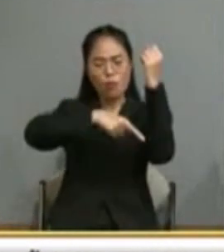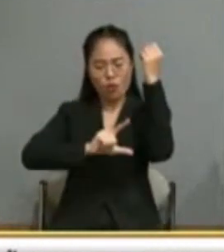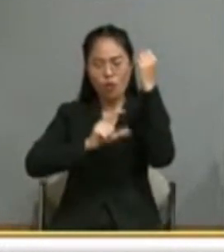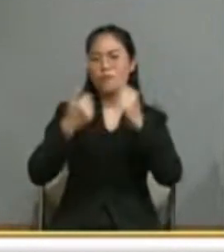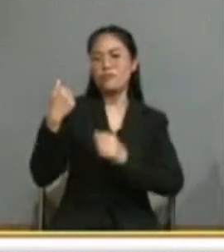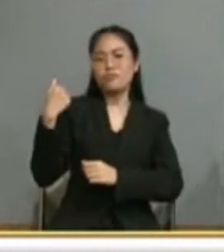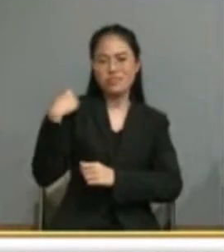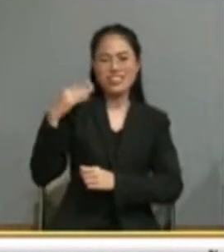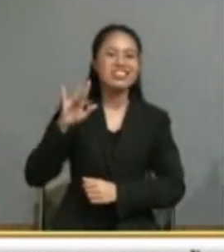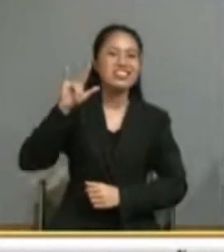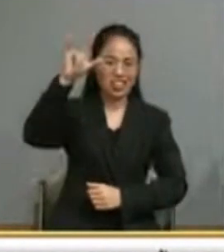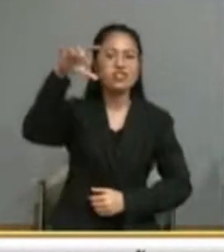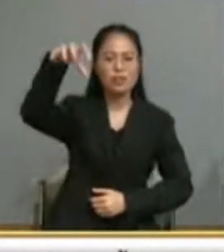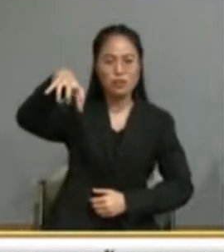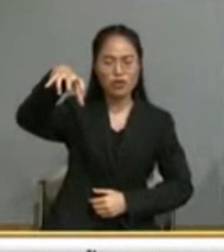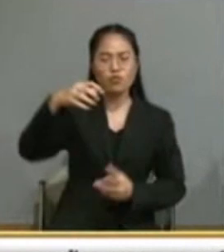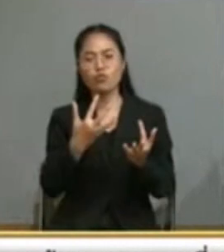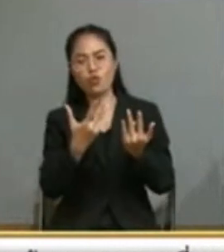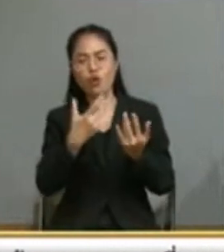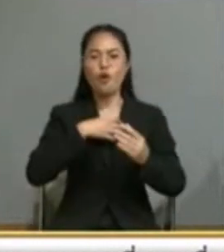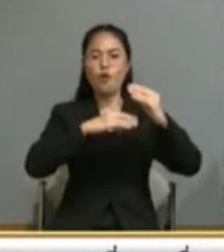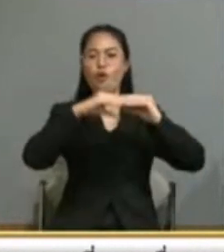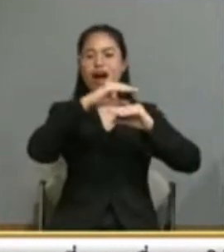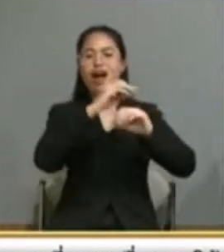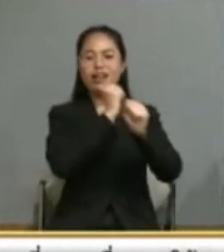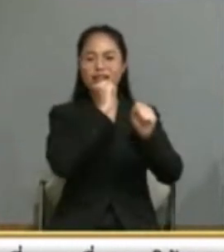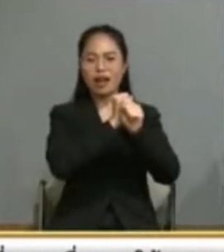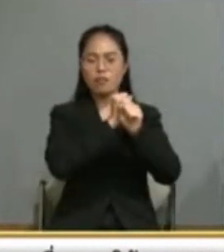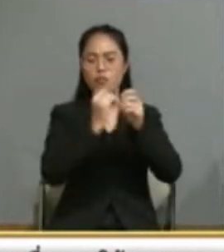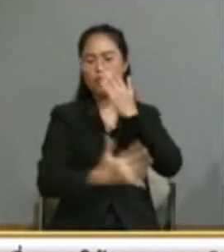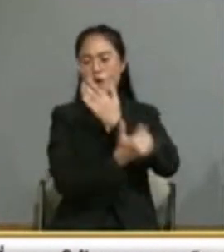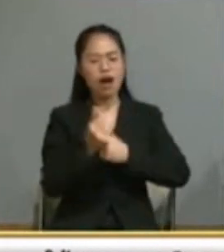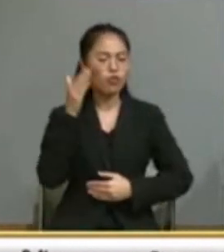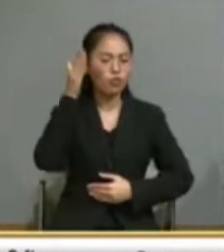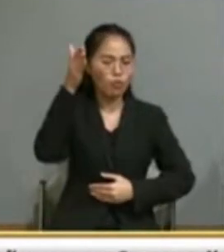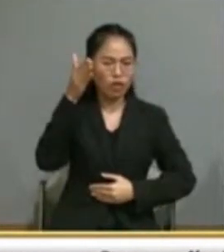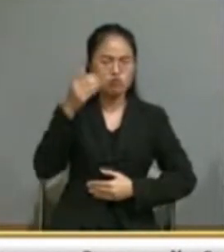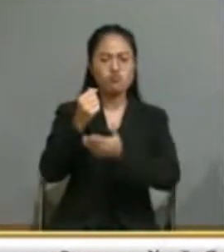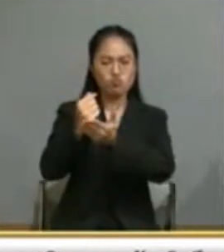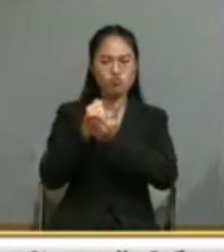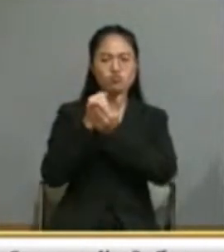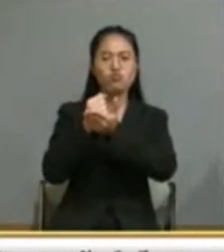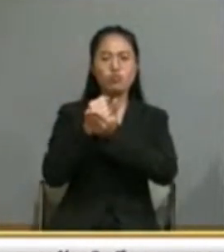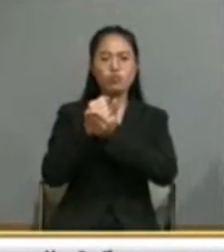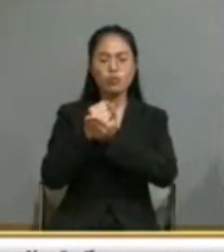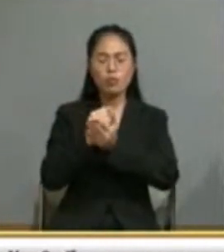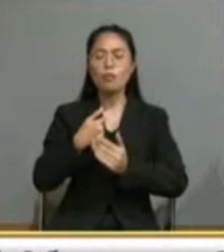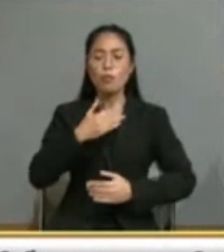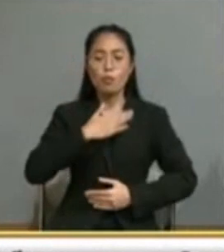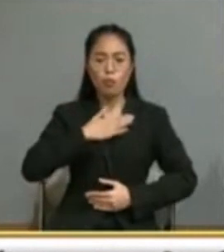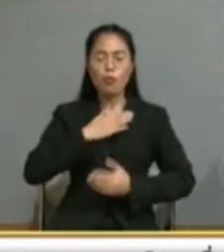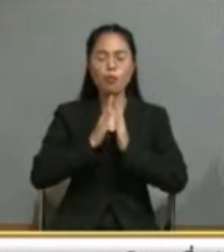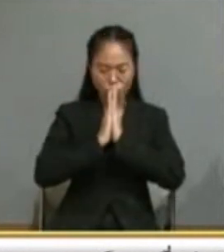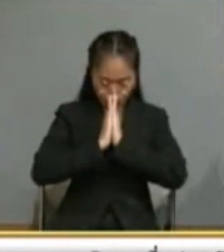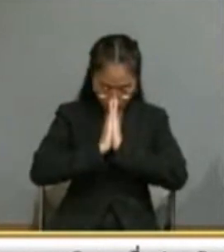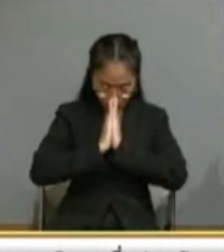เฝารอมาหลายปีและจะเป็โอกาสทสำคัญขพี่นองคพัฒลุงในวกลหนาครับผมจึงขอกบคท่ประธานครัที่ได้บน